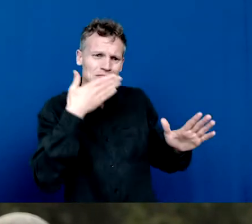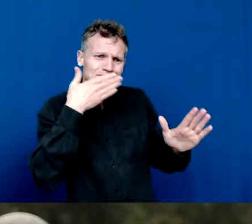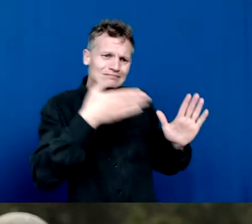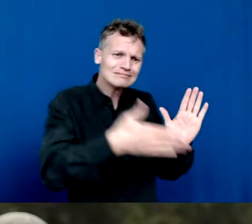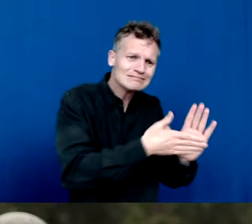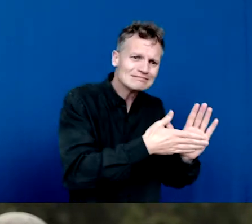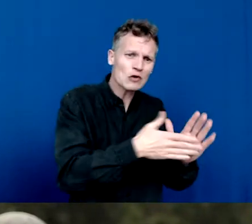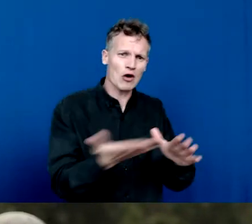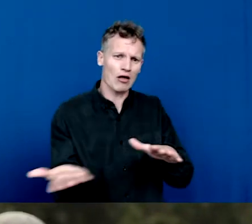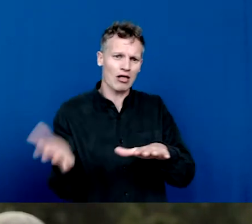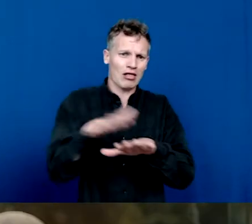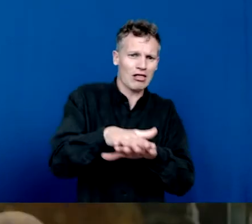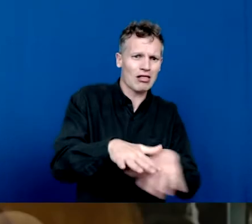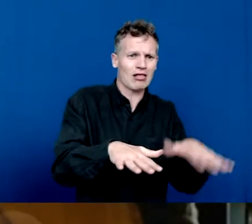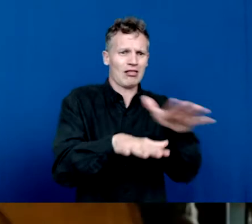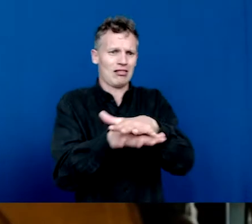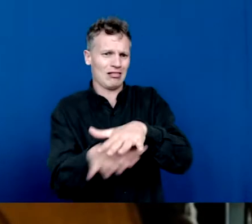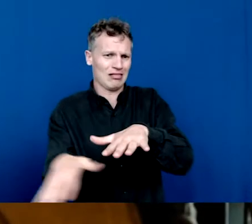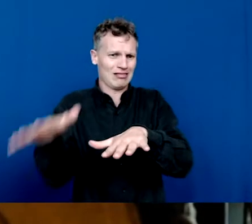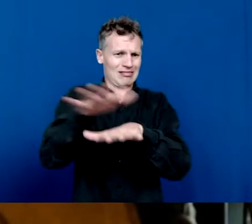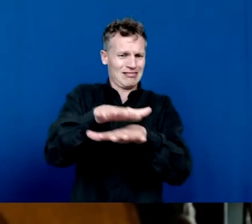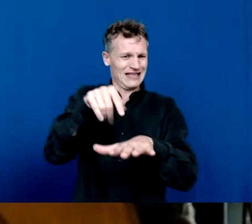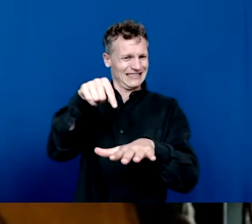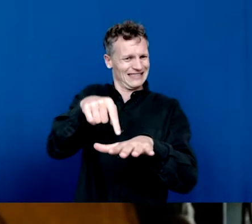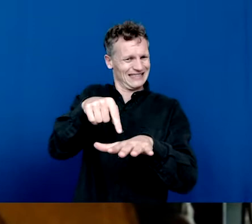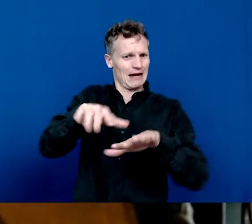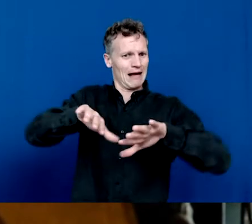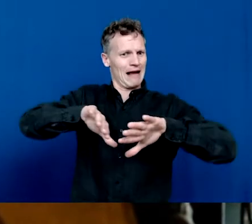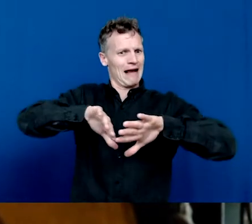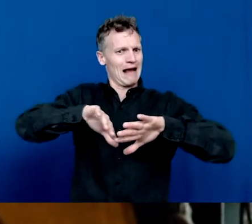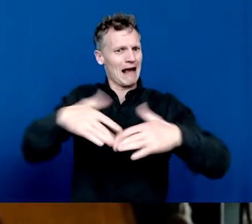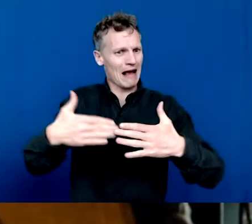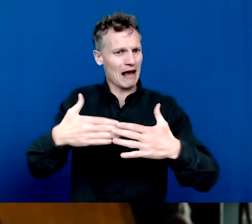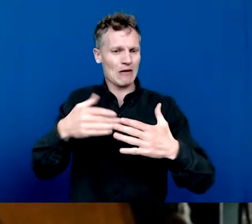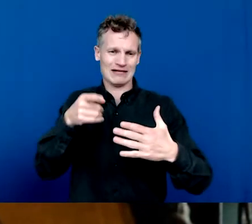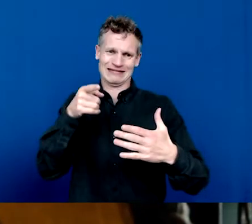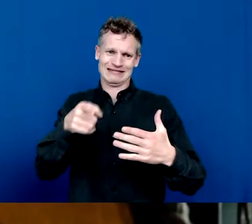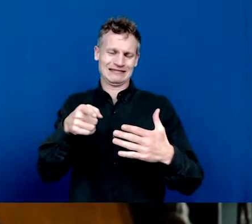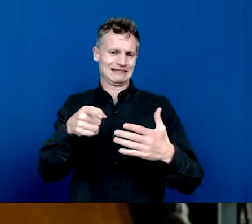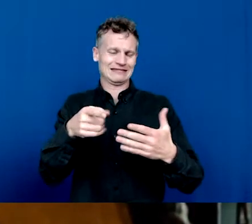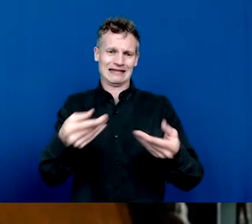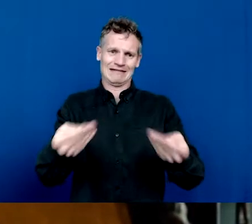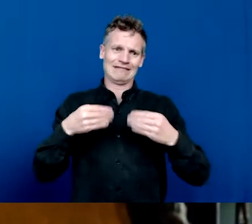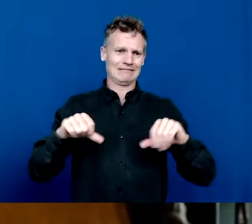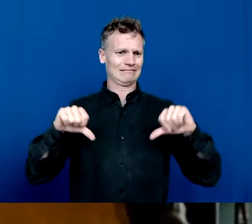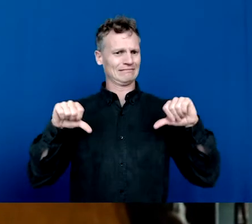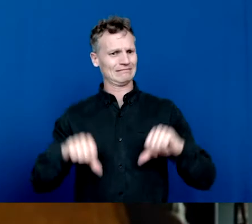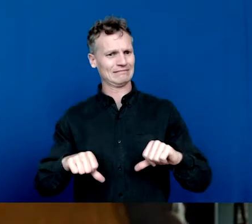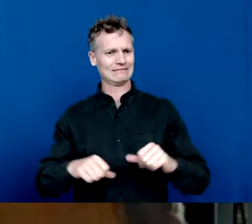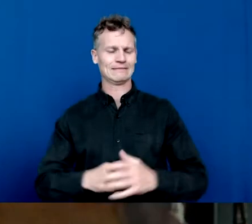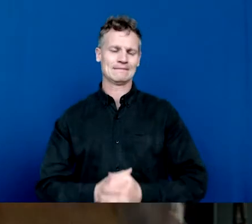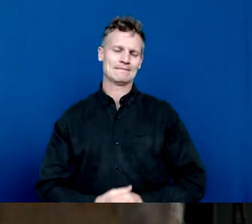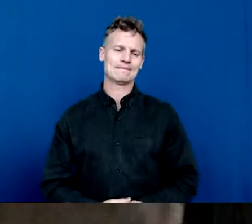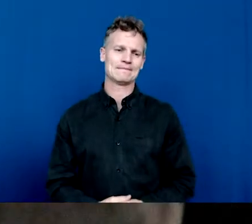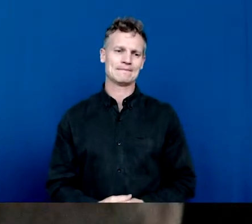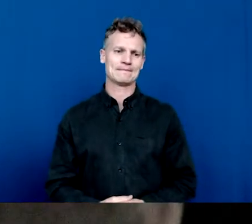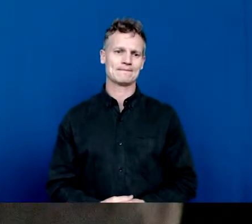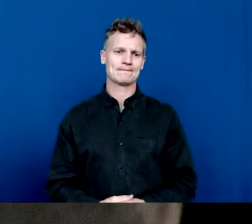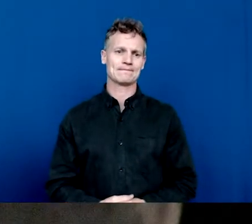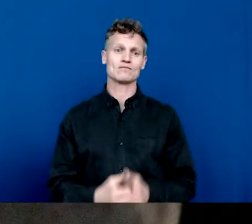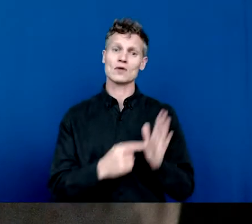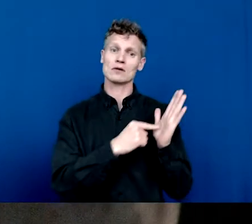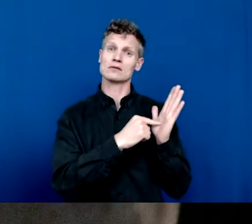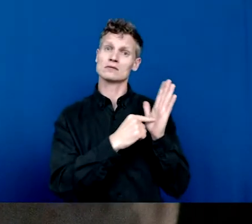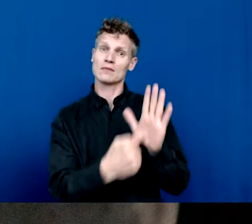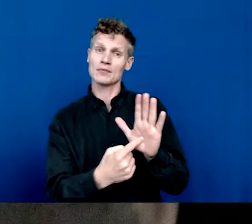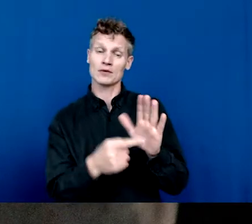discrimination s'entrecroisent et aggravent les désavantages auxquels nous sommes confrontés. Par exemple,